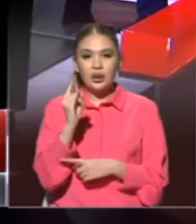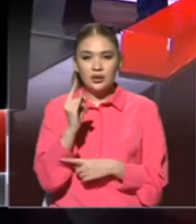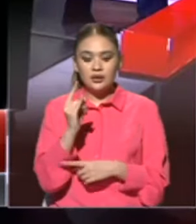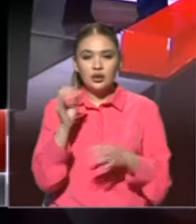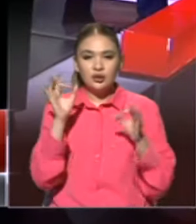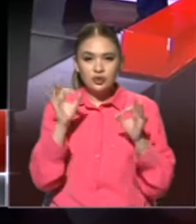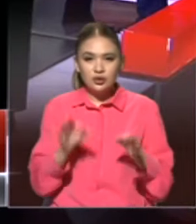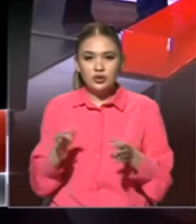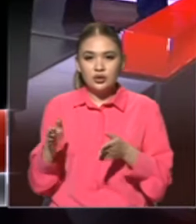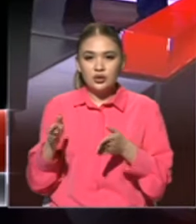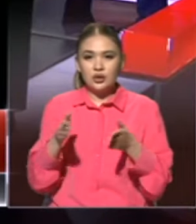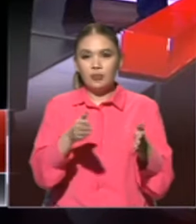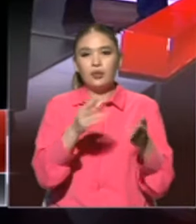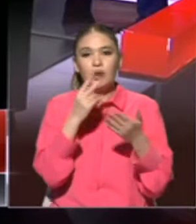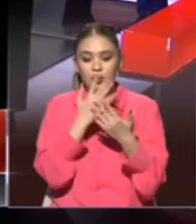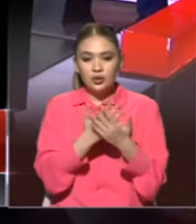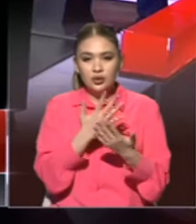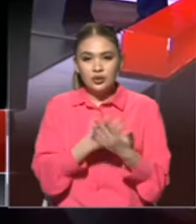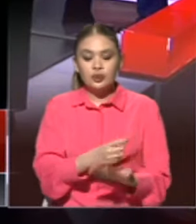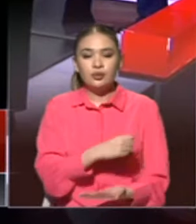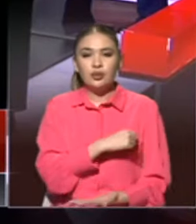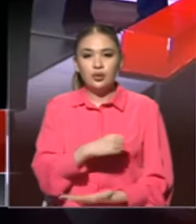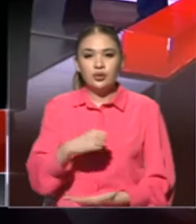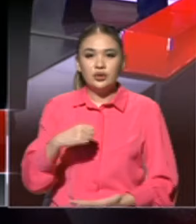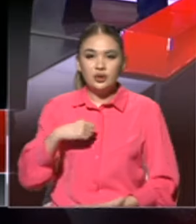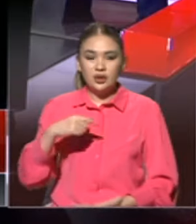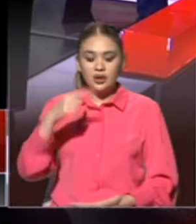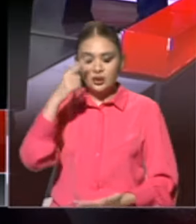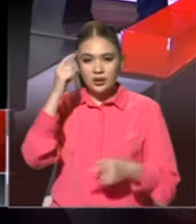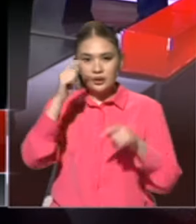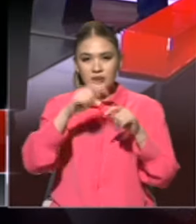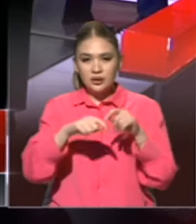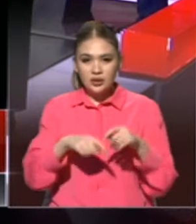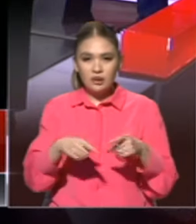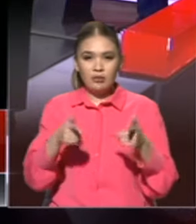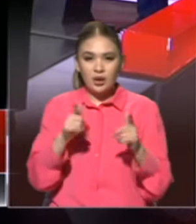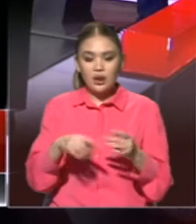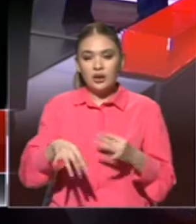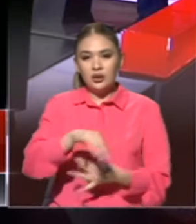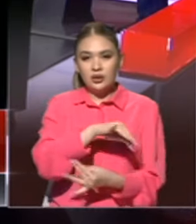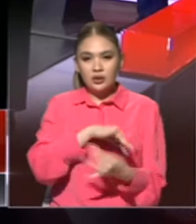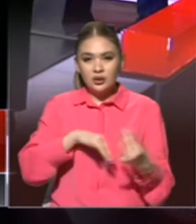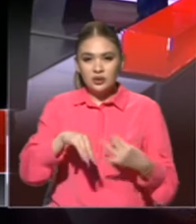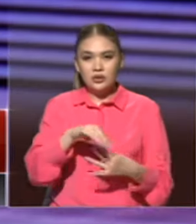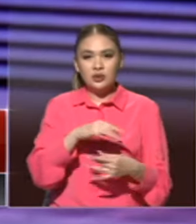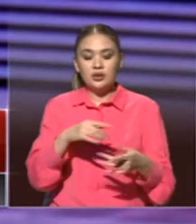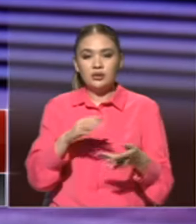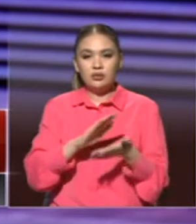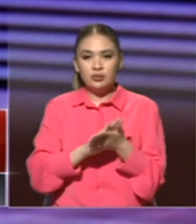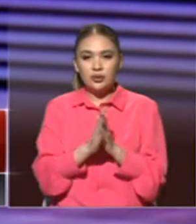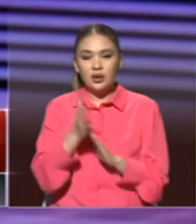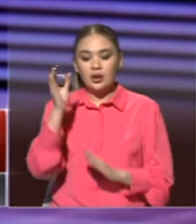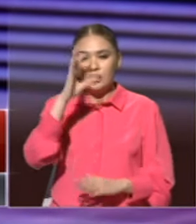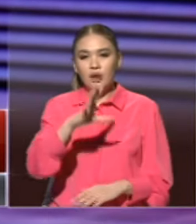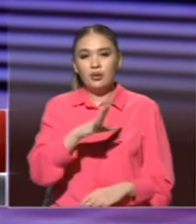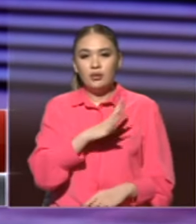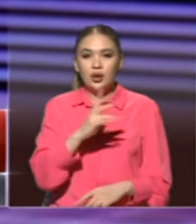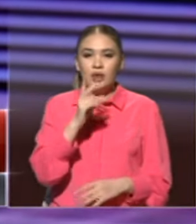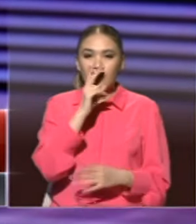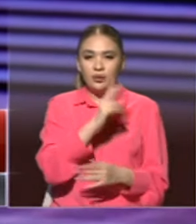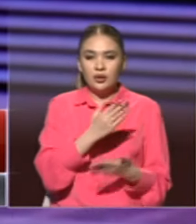дұрыс бағдар беріп, өзі білімді болып, зерттеп, ақылдасып, балама мына мамандықтарды қалайсың ба,